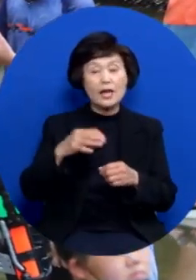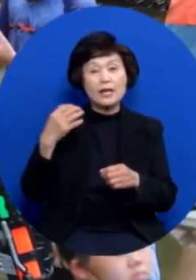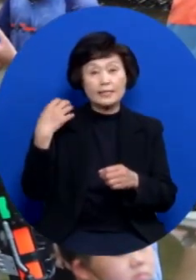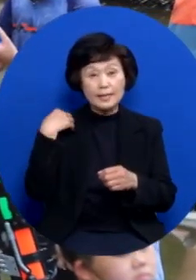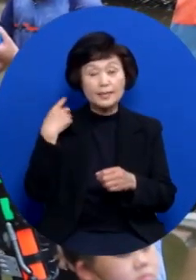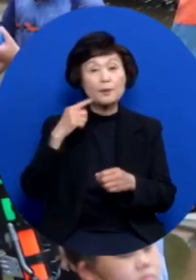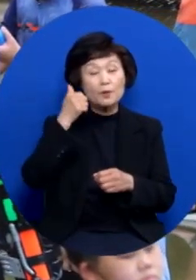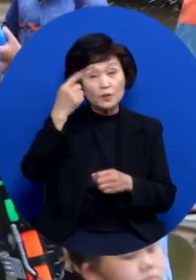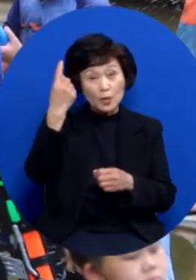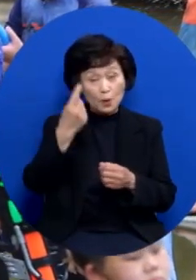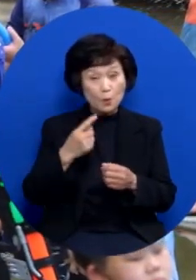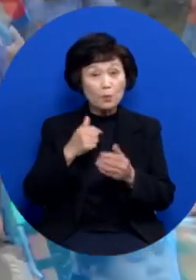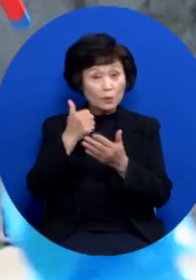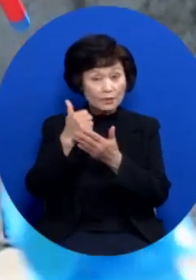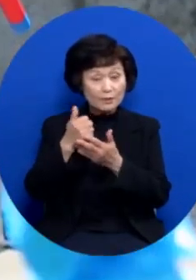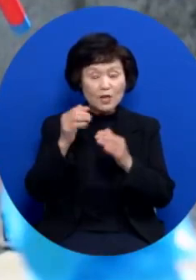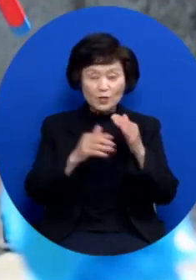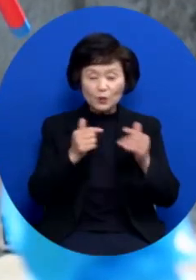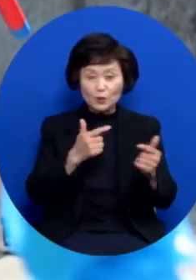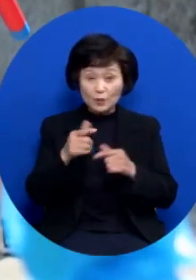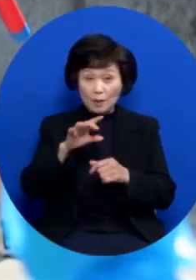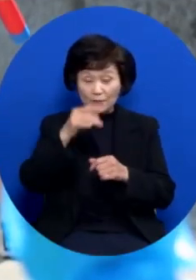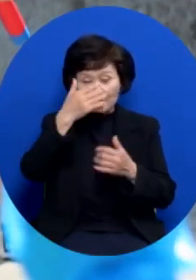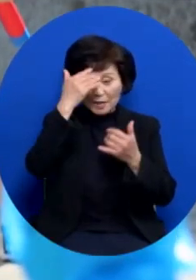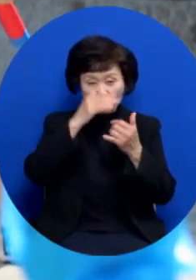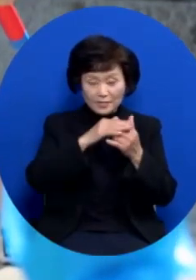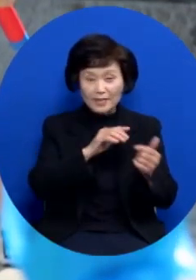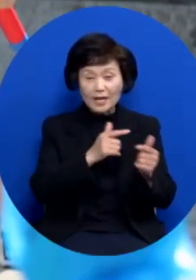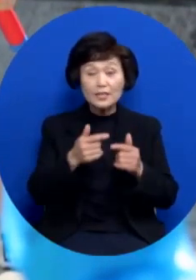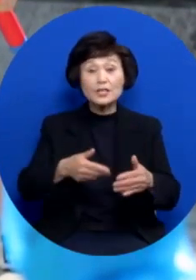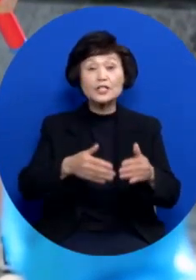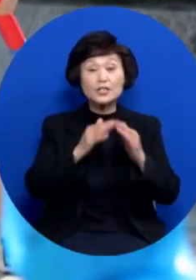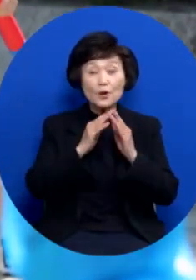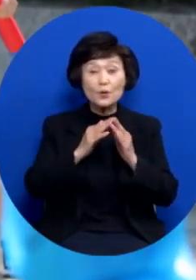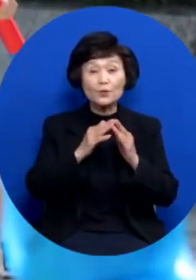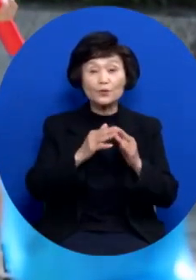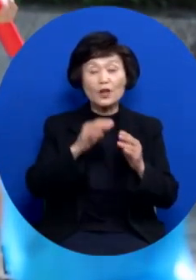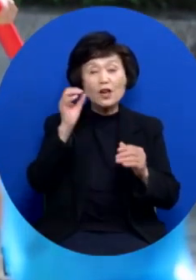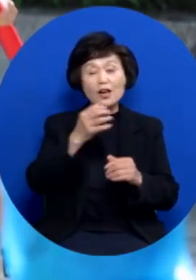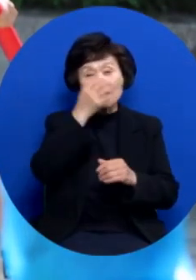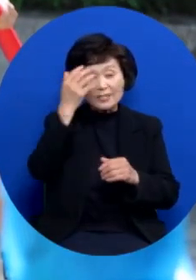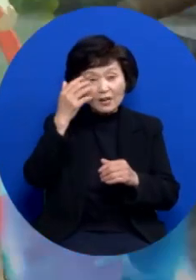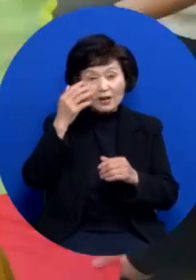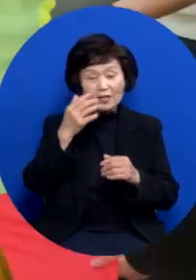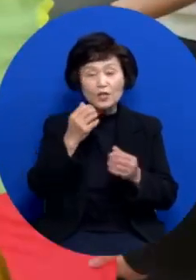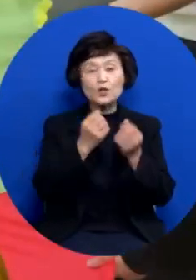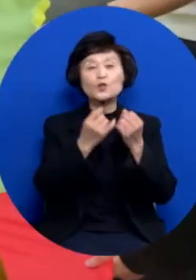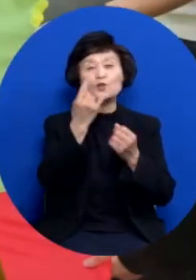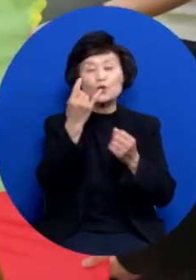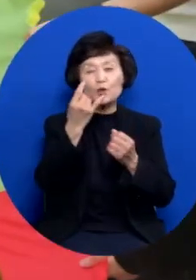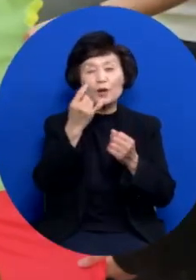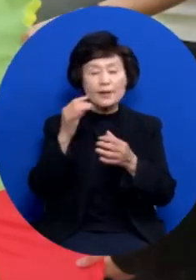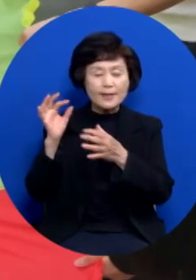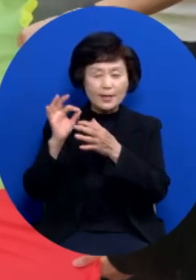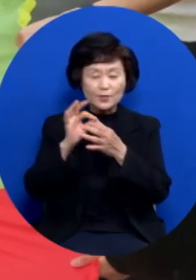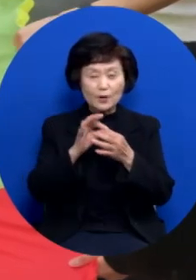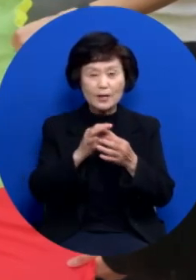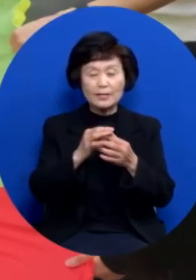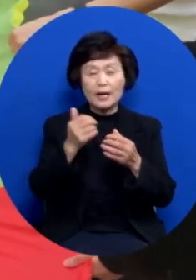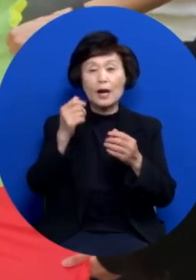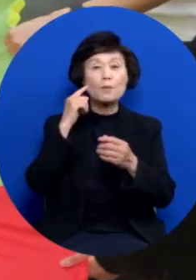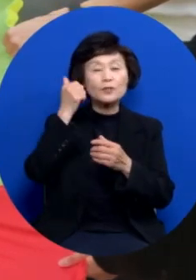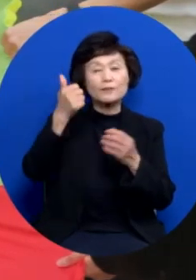목사에게 성도들이 먼저 다음 세대를 세우는 성령 컨퍼런스 사역을 이어가야 한다고 제안했습니다. 이